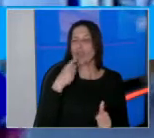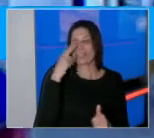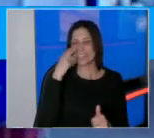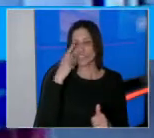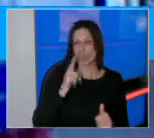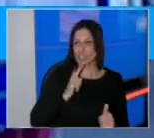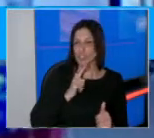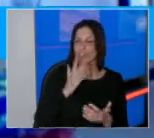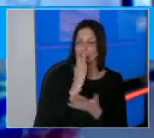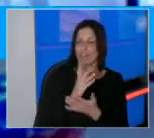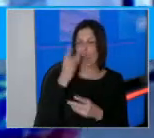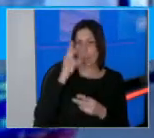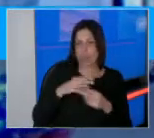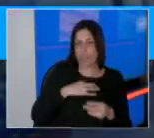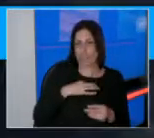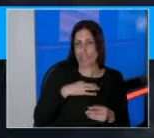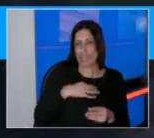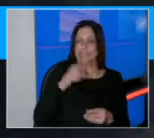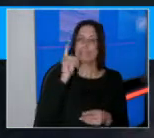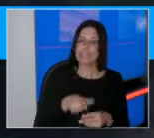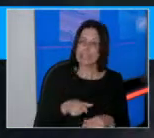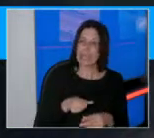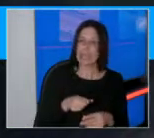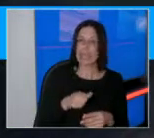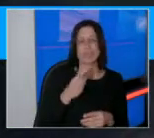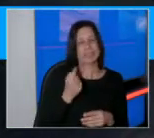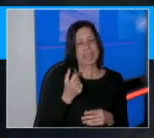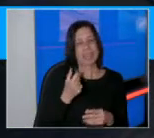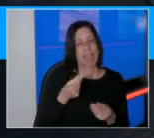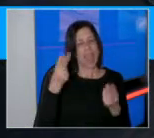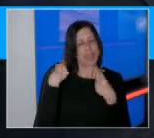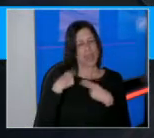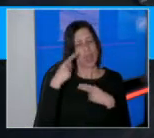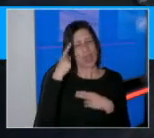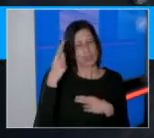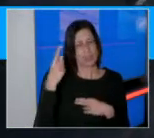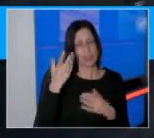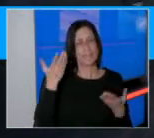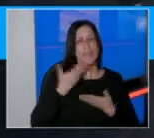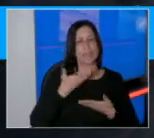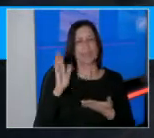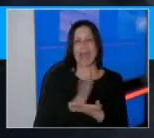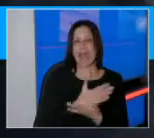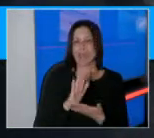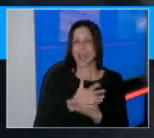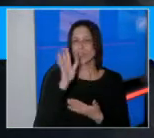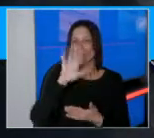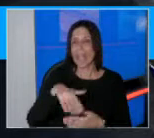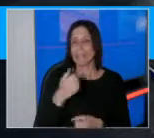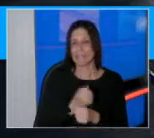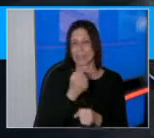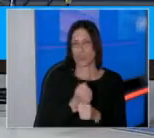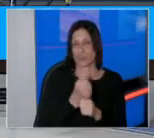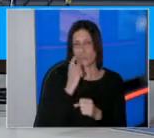זה קרה למטופלים שלי. אני מבין. אני חושב שצריך פה קצת לחזור לפרופורציה בקבלת החלטות, וגם ביישום ההחלטות.